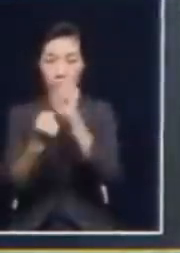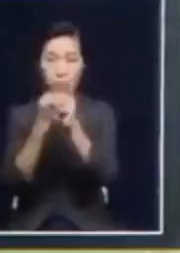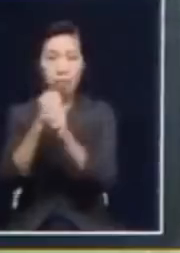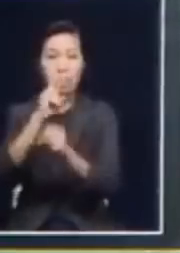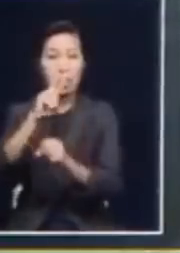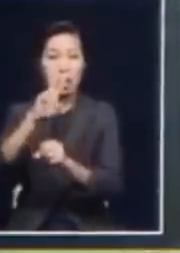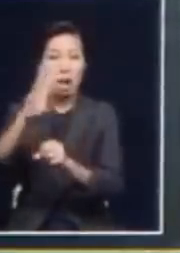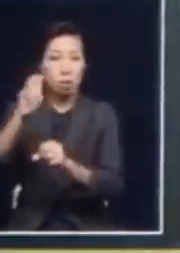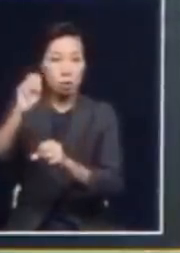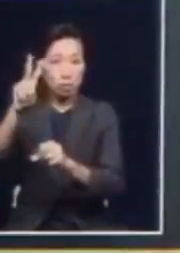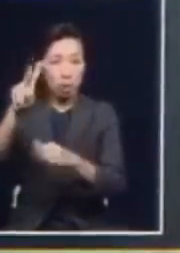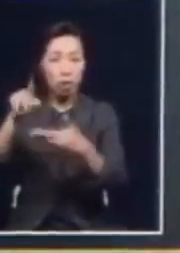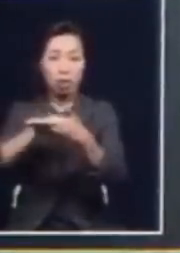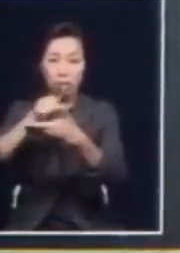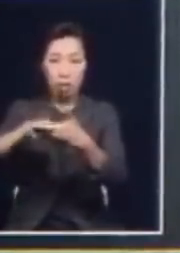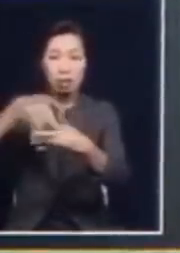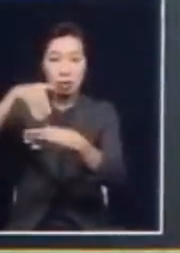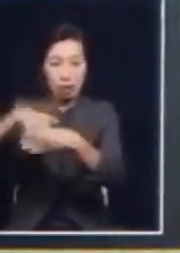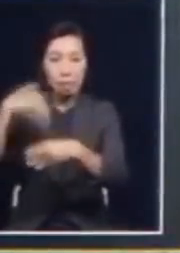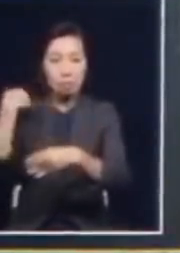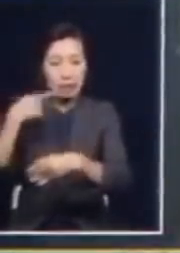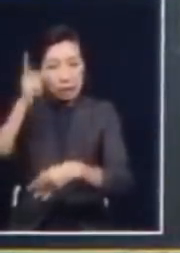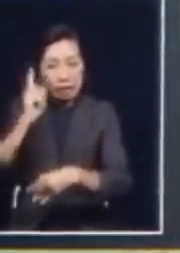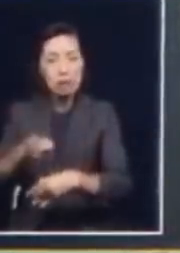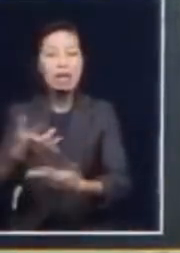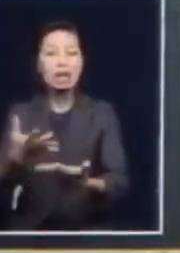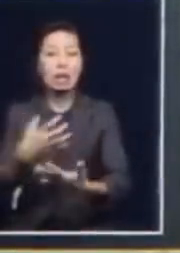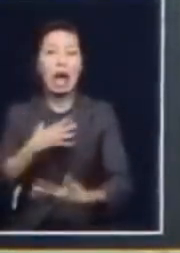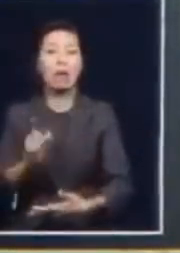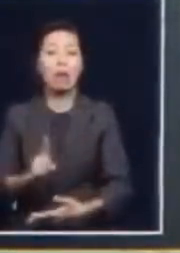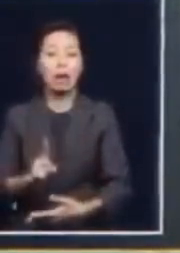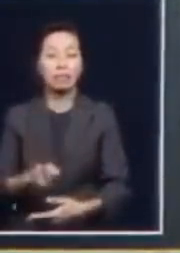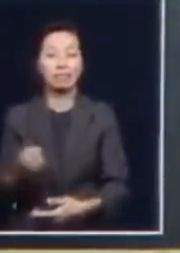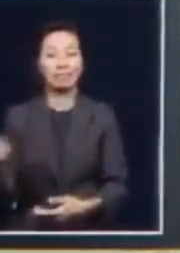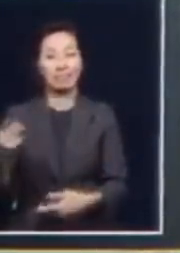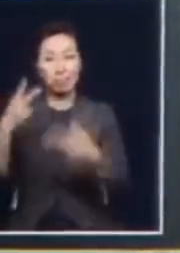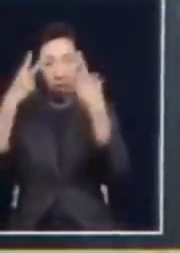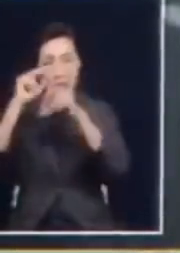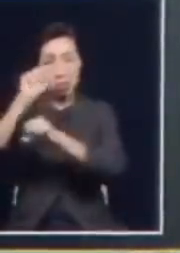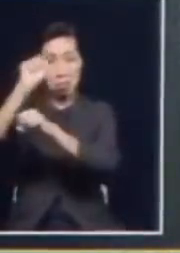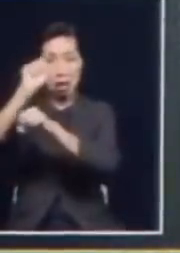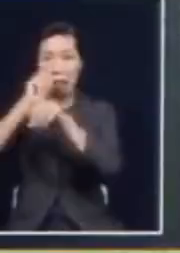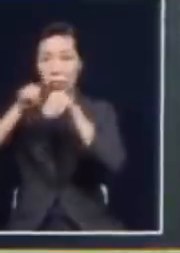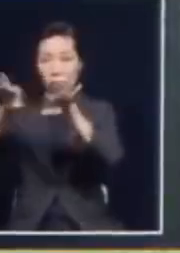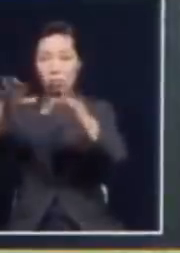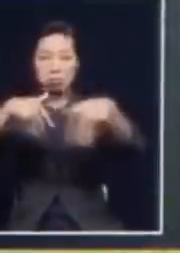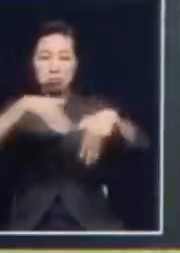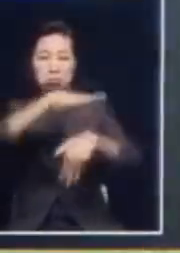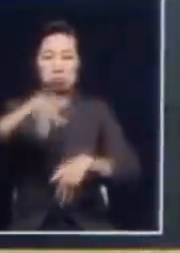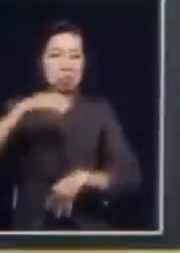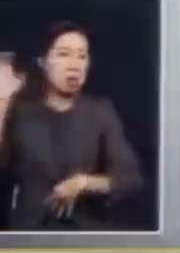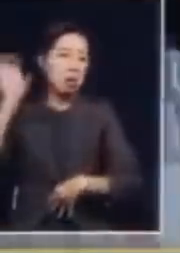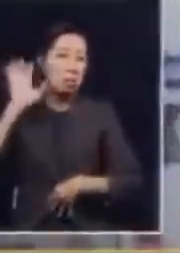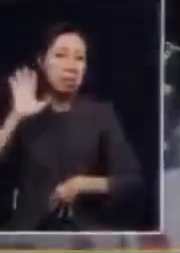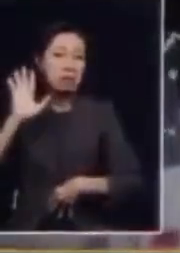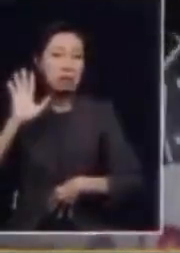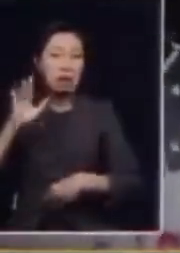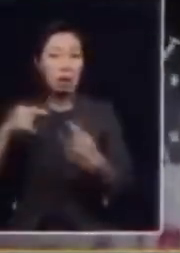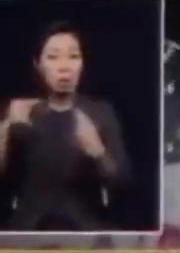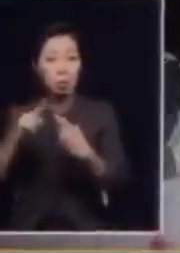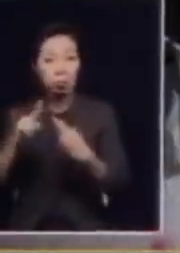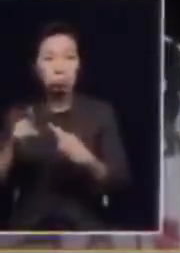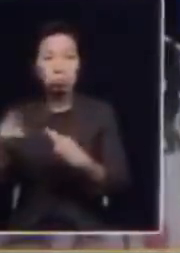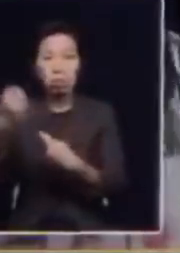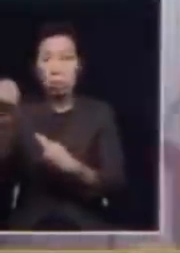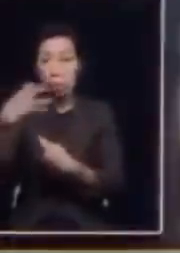ไรก็ดีกัน กระแสไม่เชื่อคำประกาศล่าสุดของนายกลุงตู่พลเอกประยุทธ์จันทร์โอชาที่ว่าจะมี